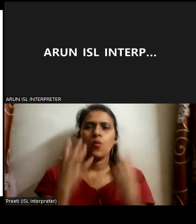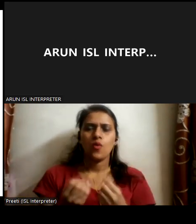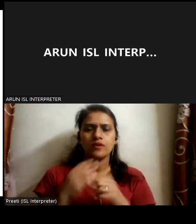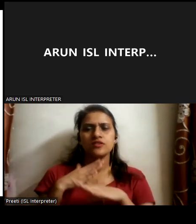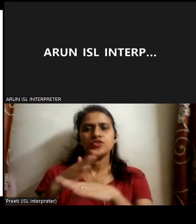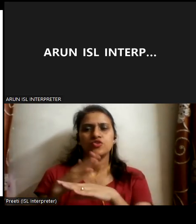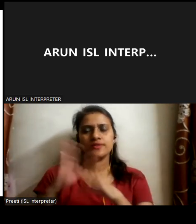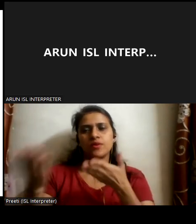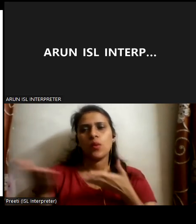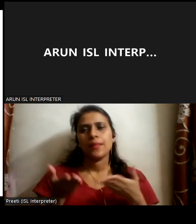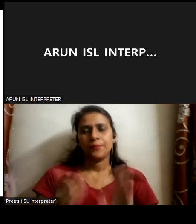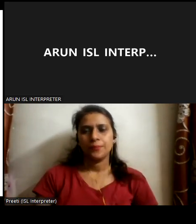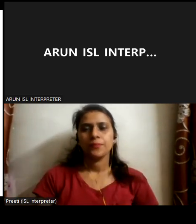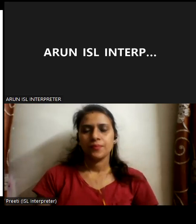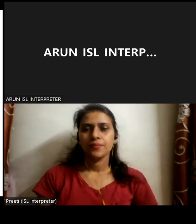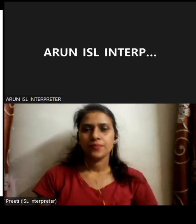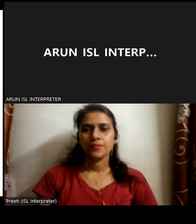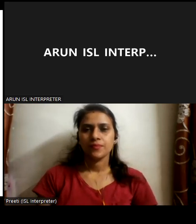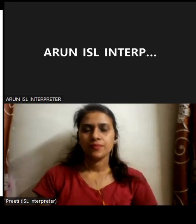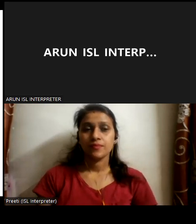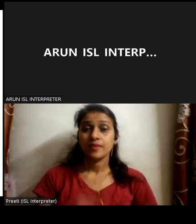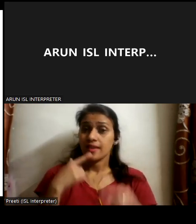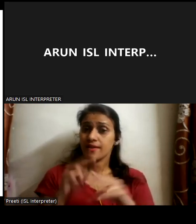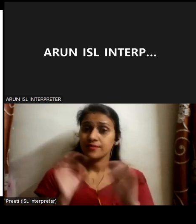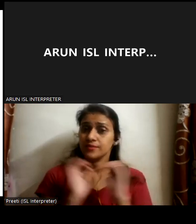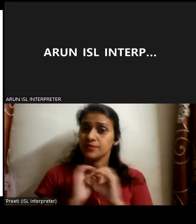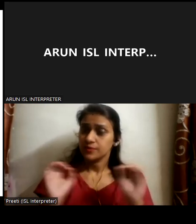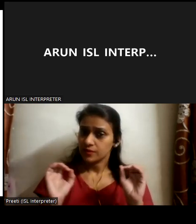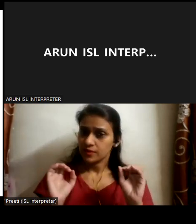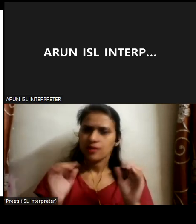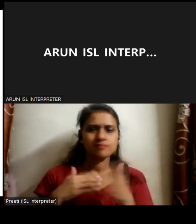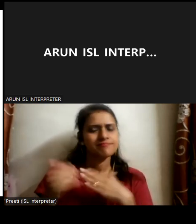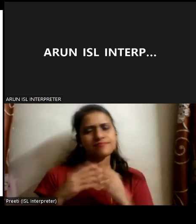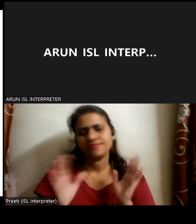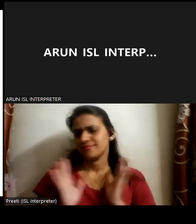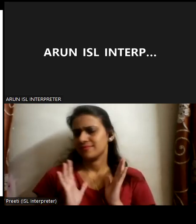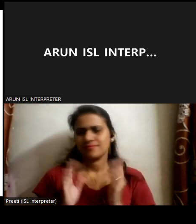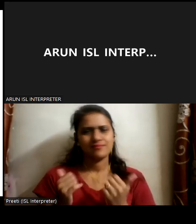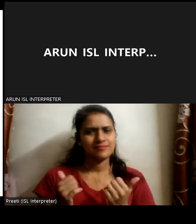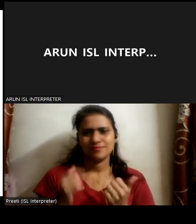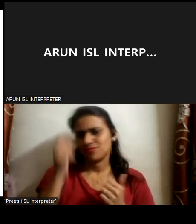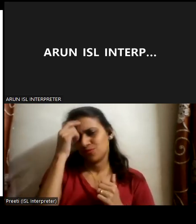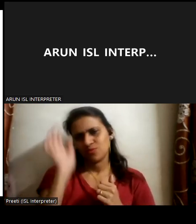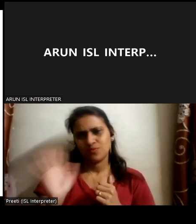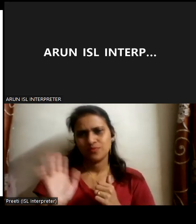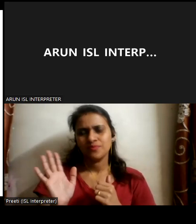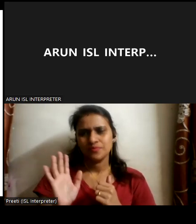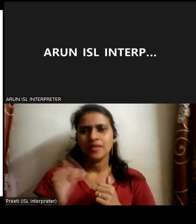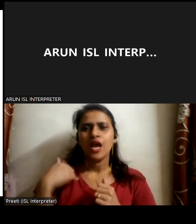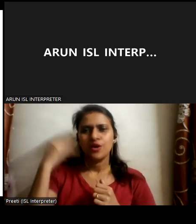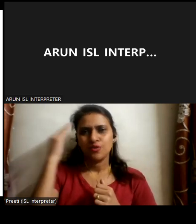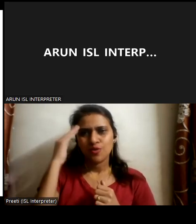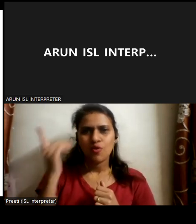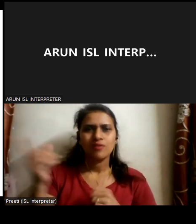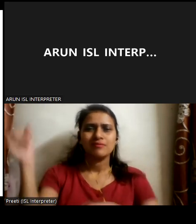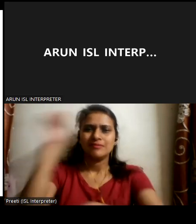wo kare. Agar kuch nahi hai, तो भी कोई दिक्कत नहीं है। मैं समझता हूँ कि आपकी